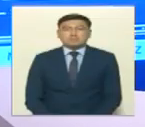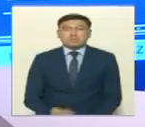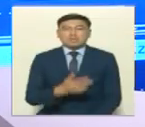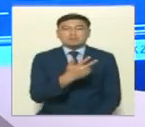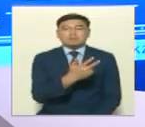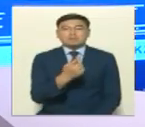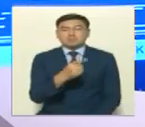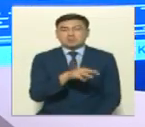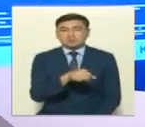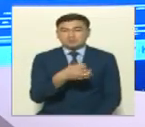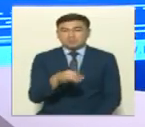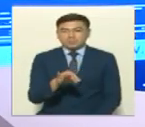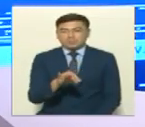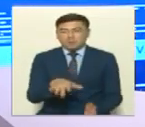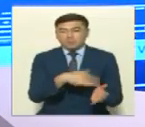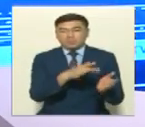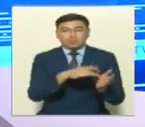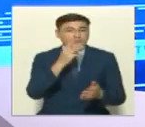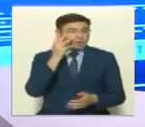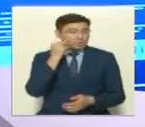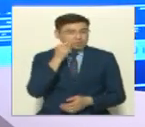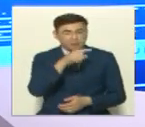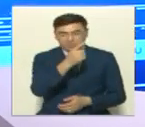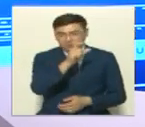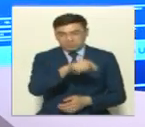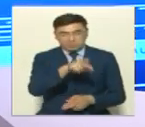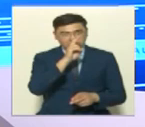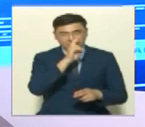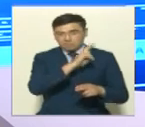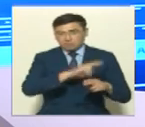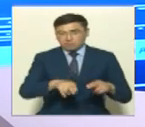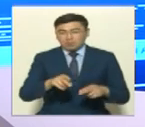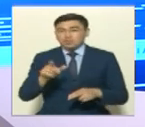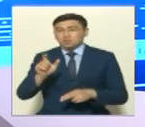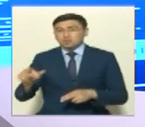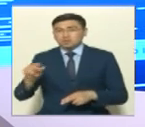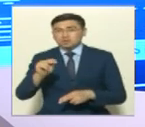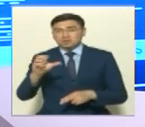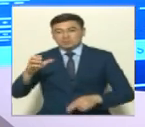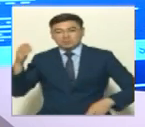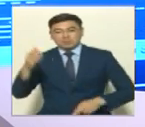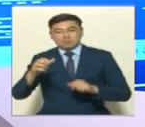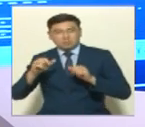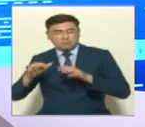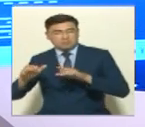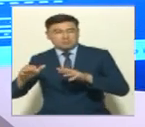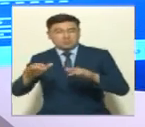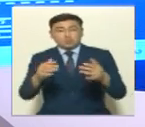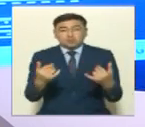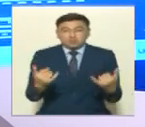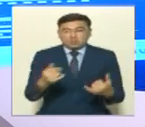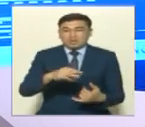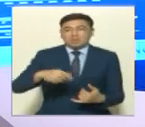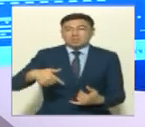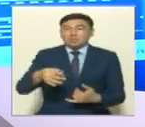31 мамыр күні өмірде Алматы қаласының тұрғыны жоғалған еді. Төтеншеліктер бірден іздеу жұмыстарына кірісіп, жоғалған азаматты бүгін Маңғыстау